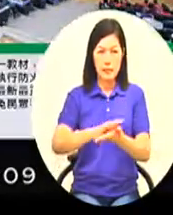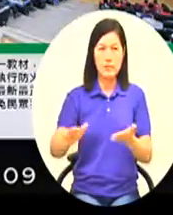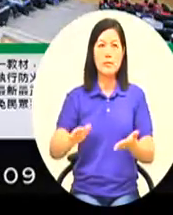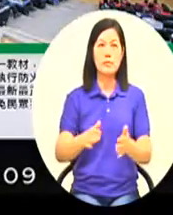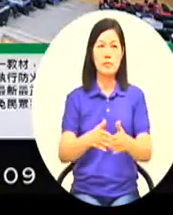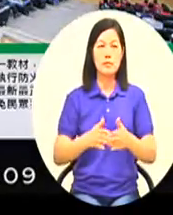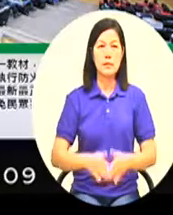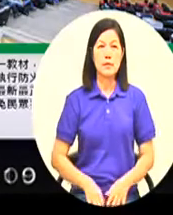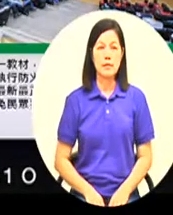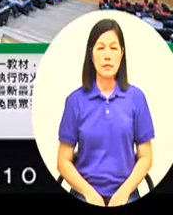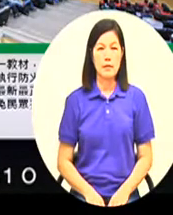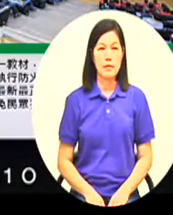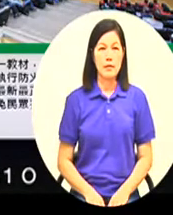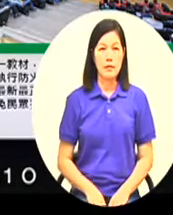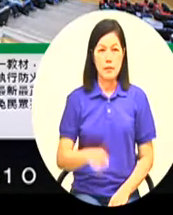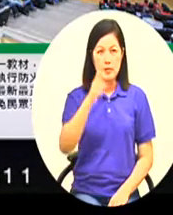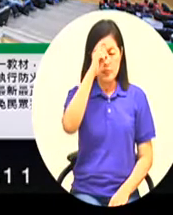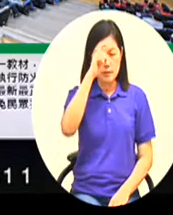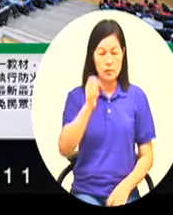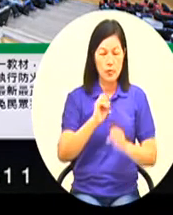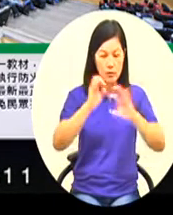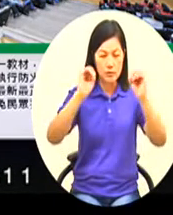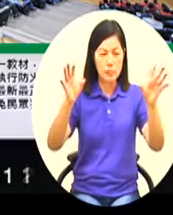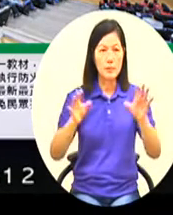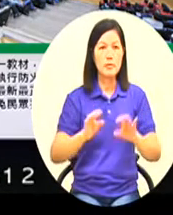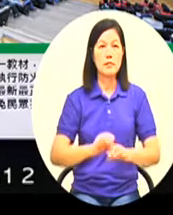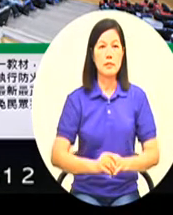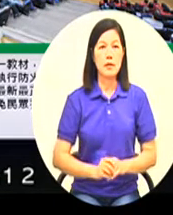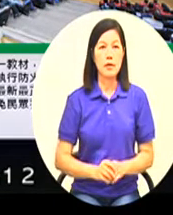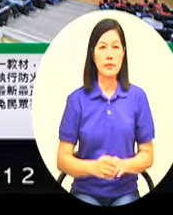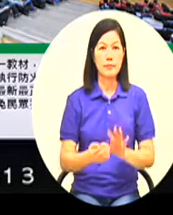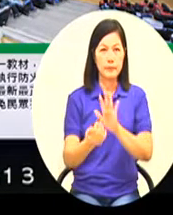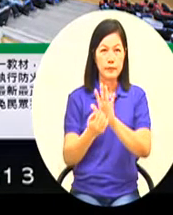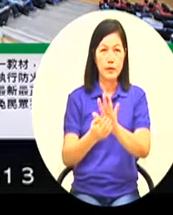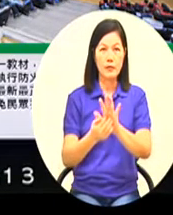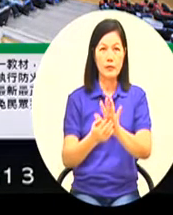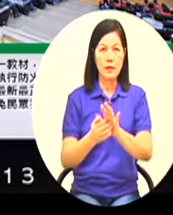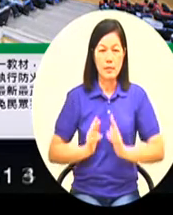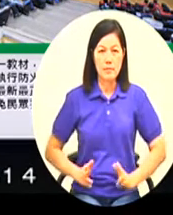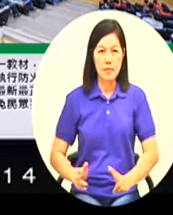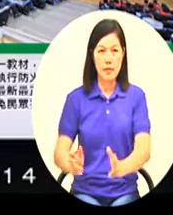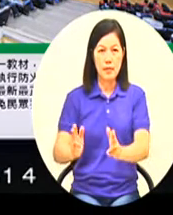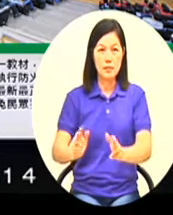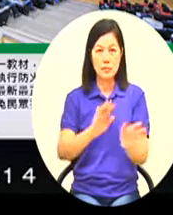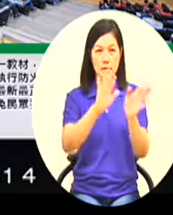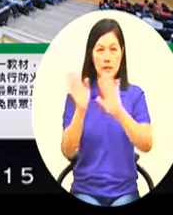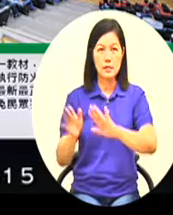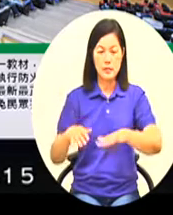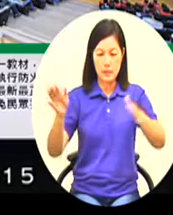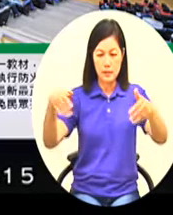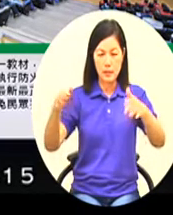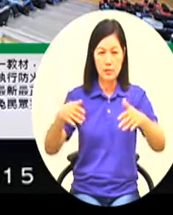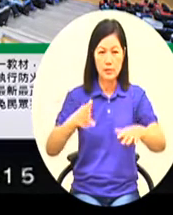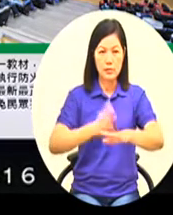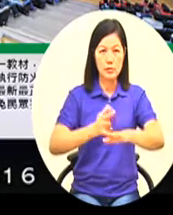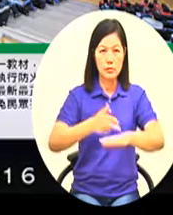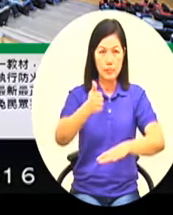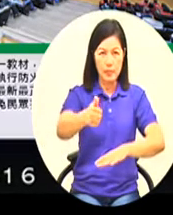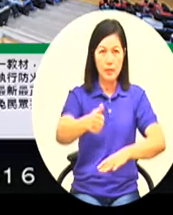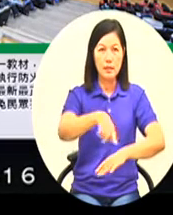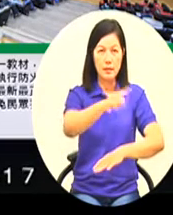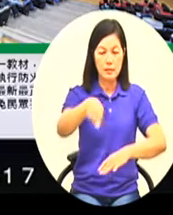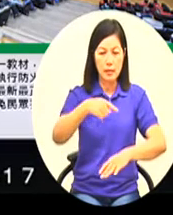为有效执行防火宣导、防骇客马拉松模式，召集各外勤优秀同仁，汇